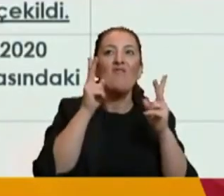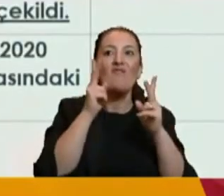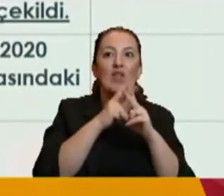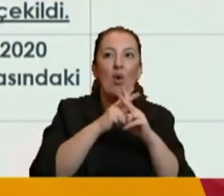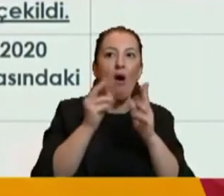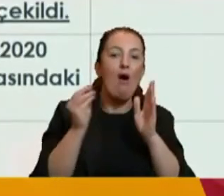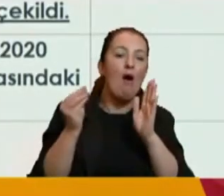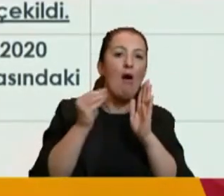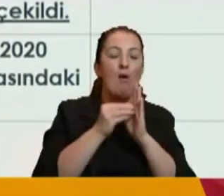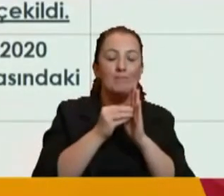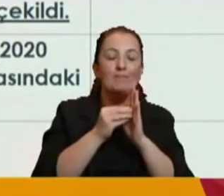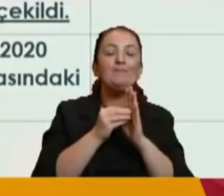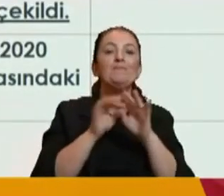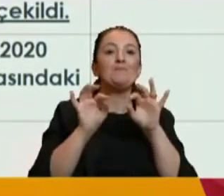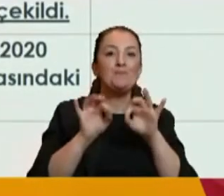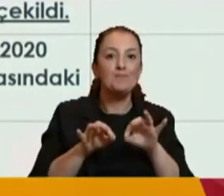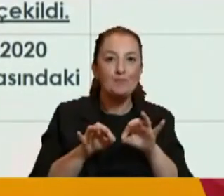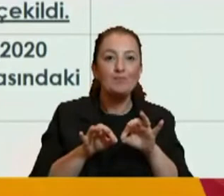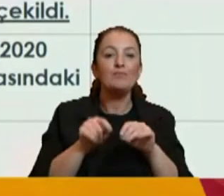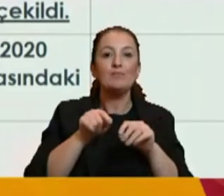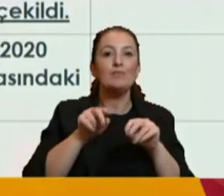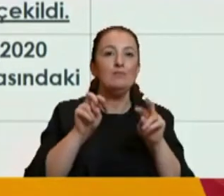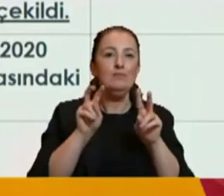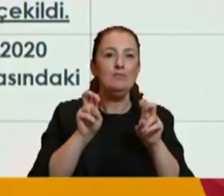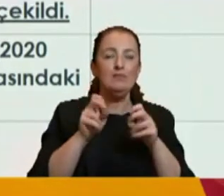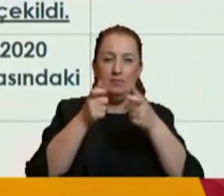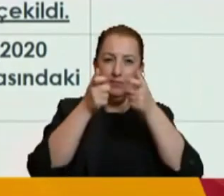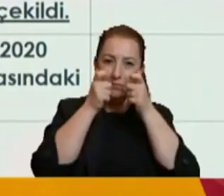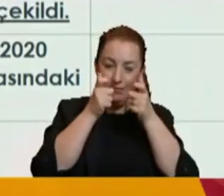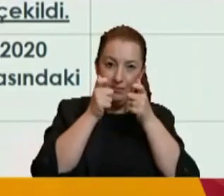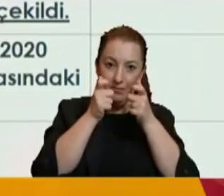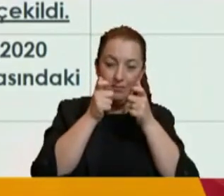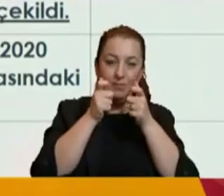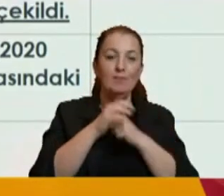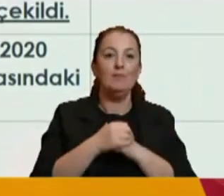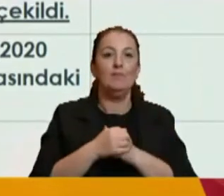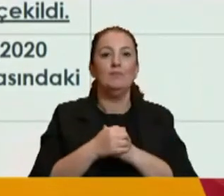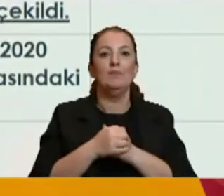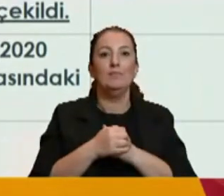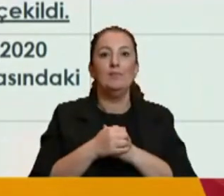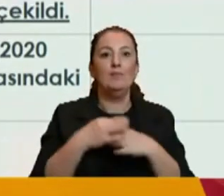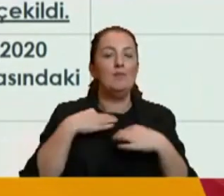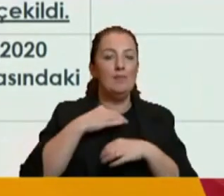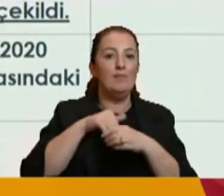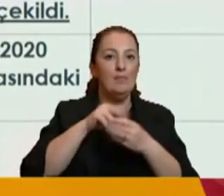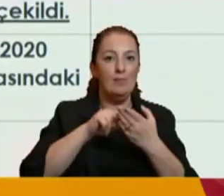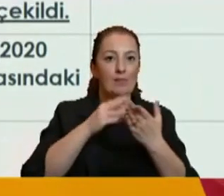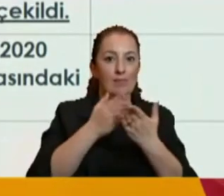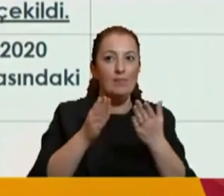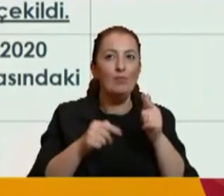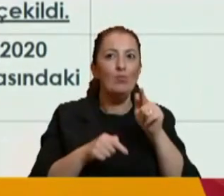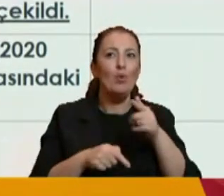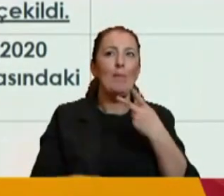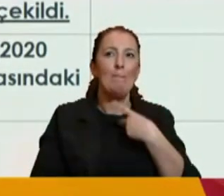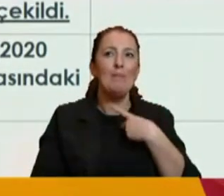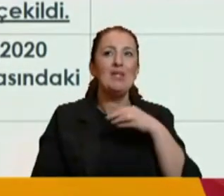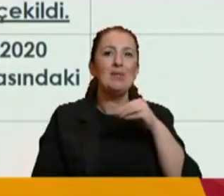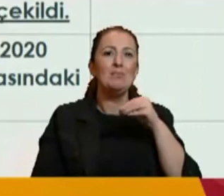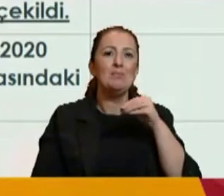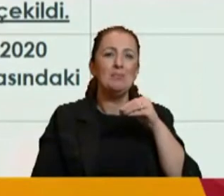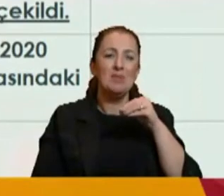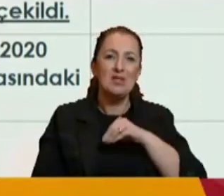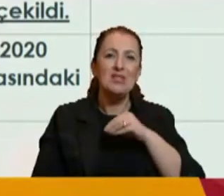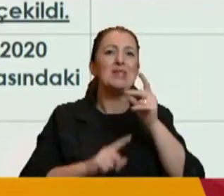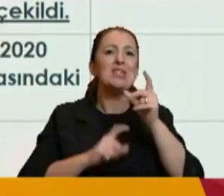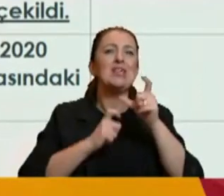Barış şimdi bu konuya dikkatinizi çekmek istiyorum sayın ve sureleri Bu benim için ve bizim için